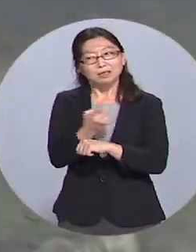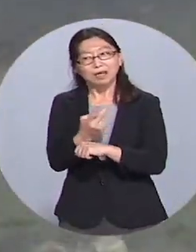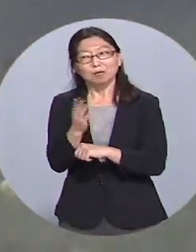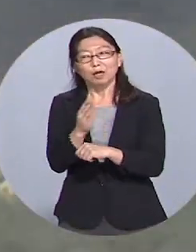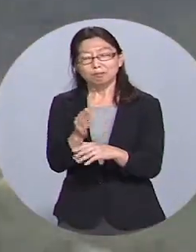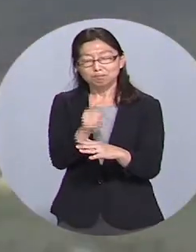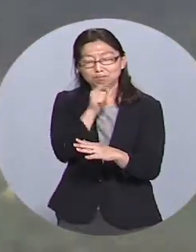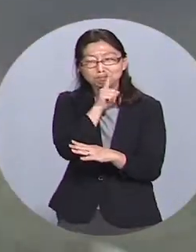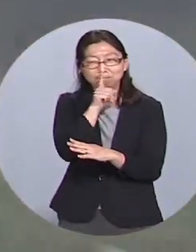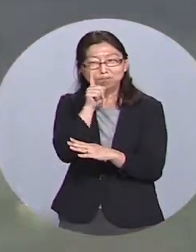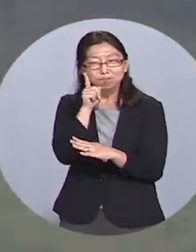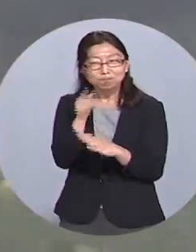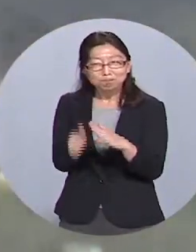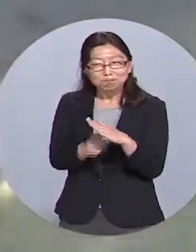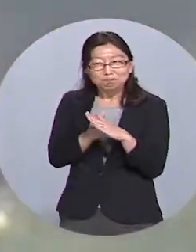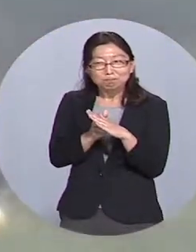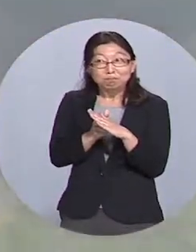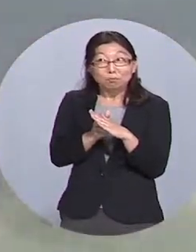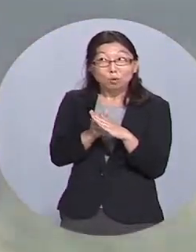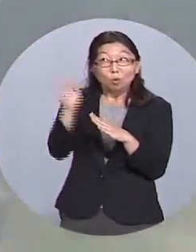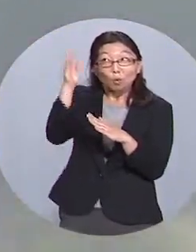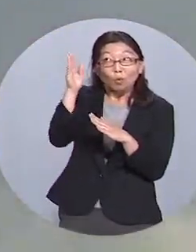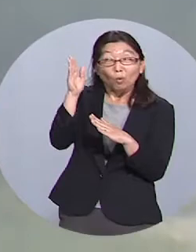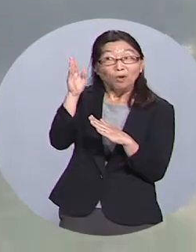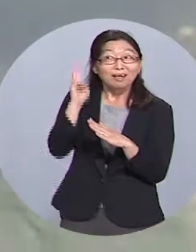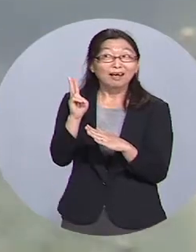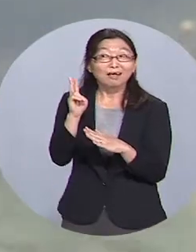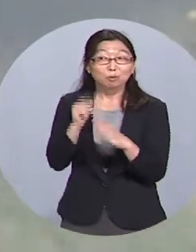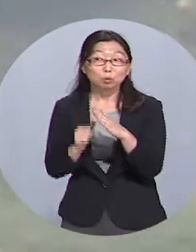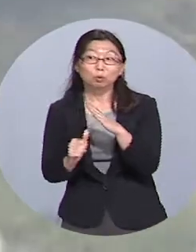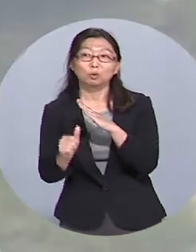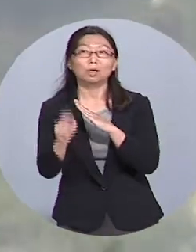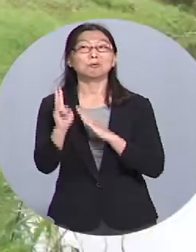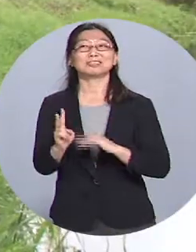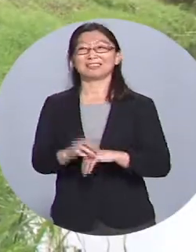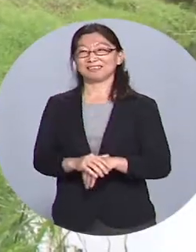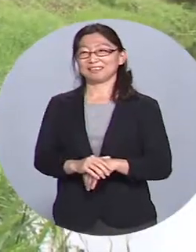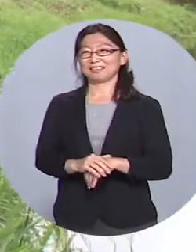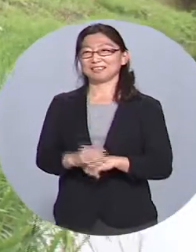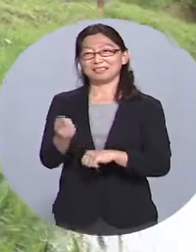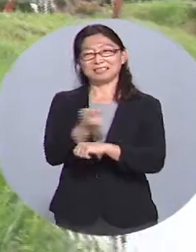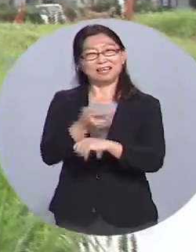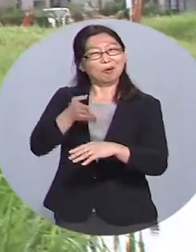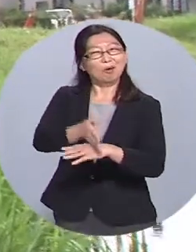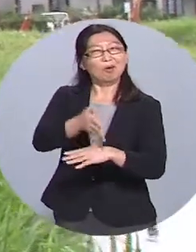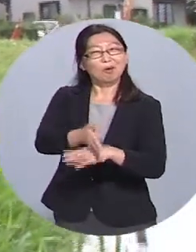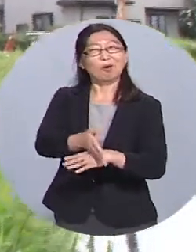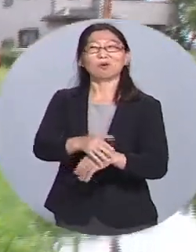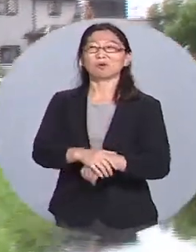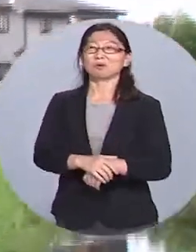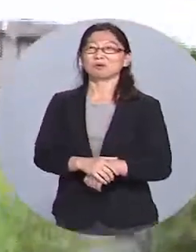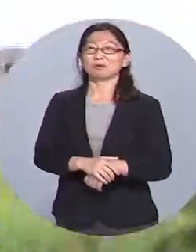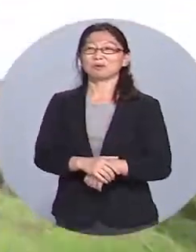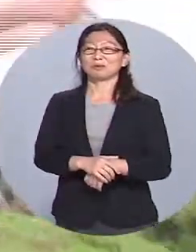っとして誰もいなければ出てくるかもしれませんよ。 1時間 以上ですね。 どっか見れるとこないですか。